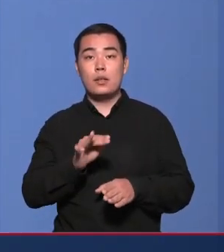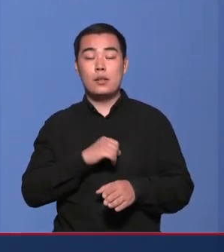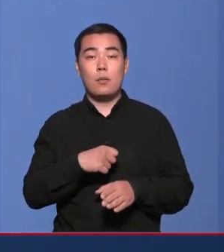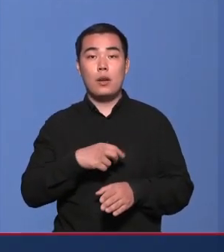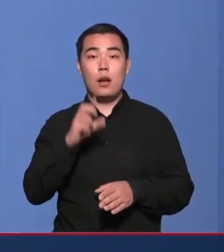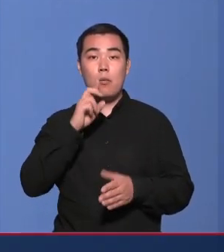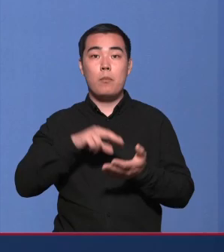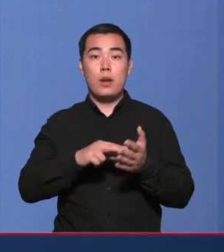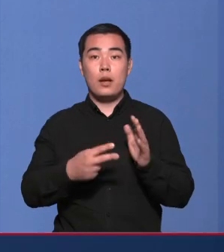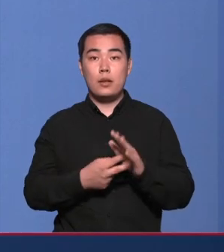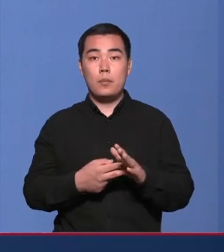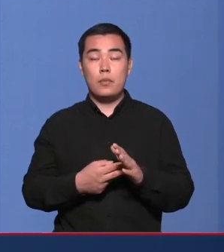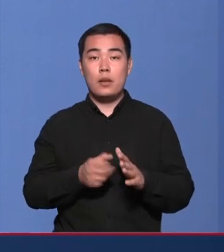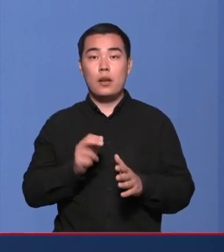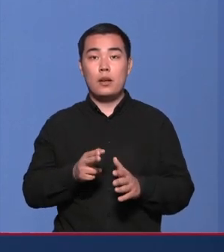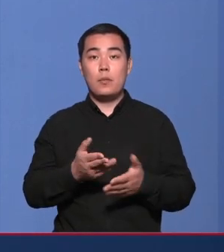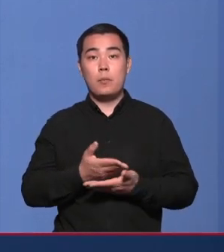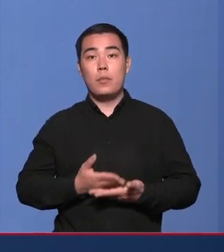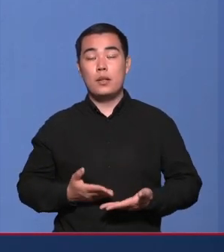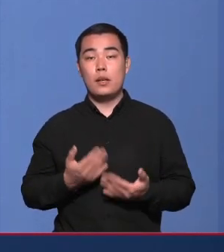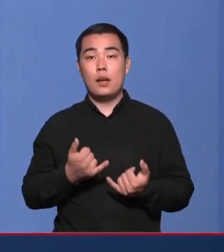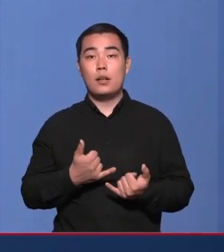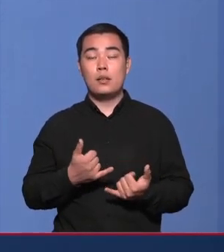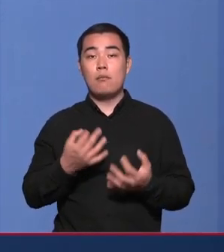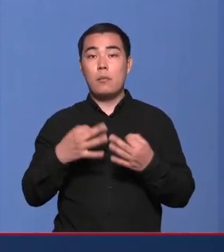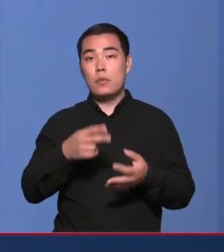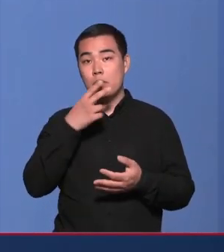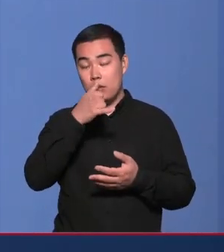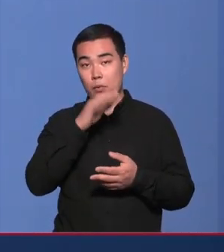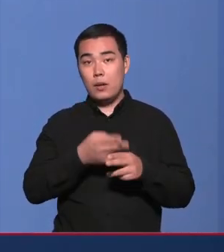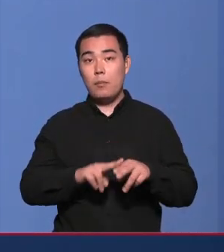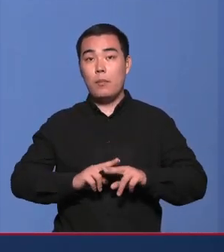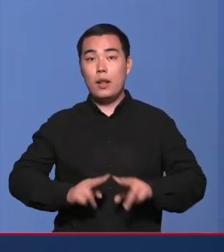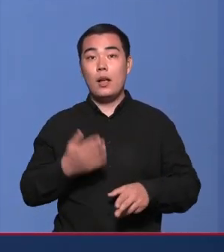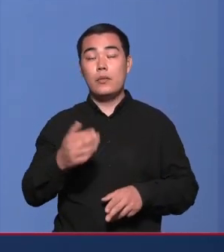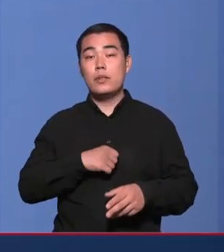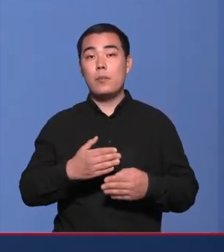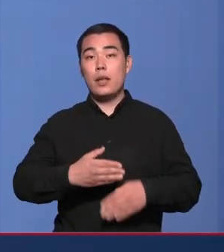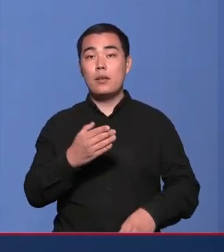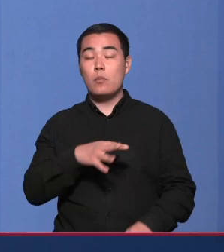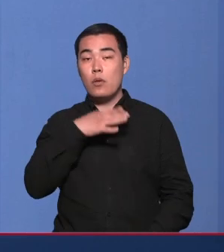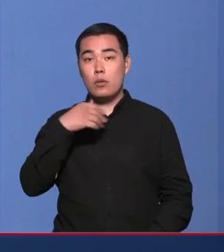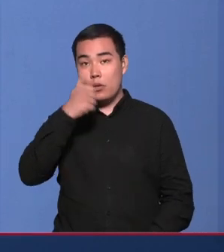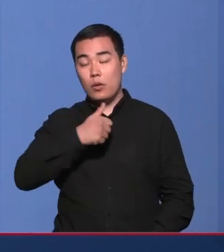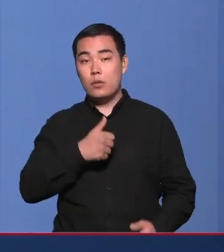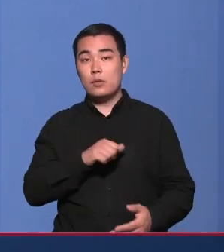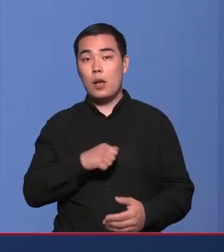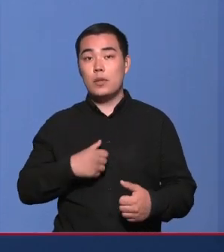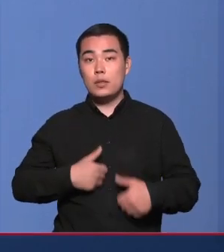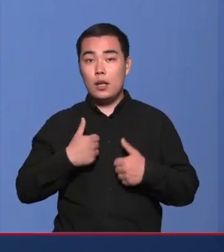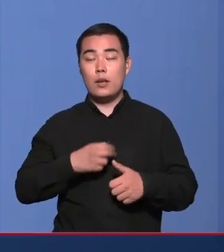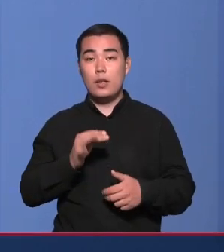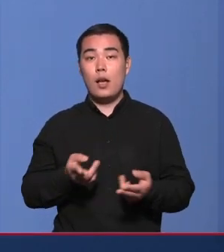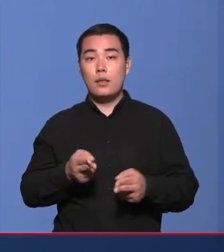мемлекеттік бағдарламалардың біз қандай да бір игілігін көре алмаймыз деп парламент қабырғасында да қаншама жылдар бойы айтылып, сол айтылған